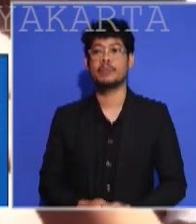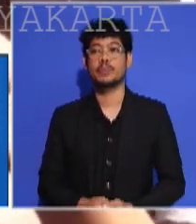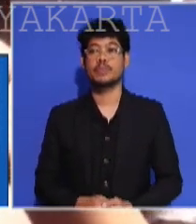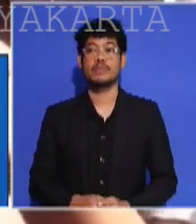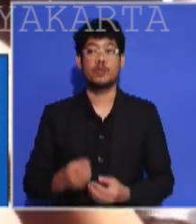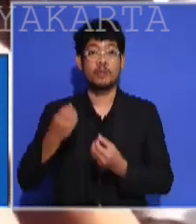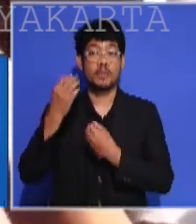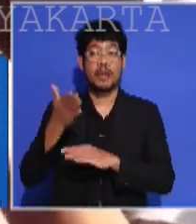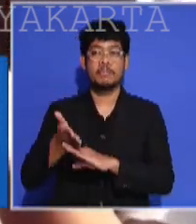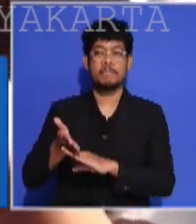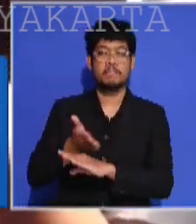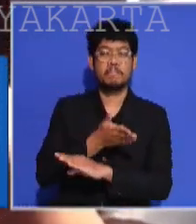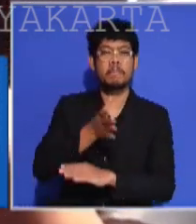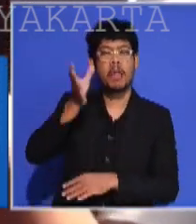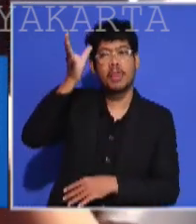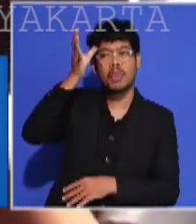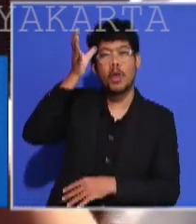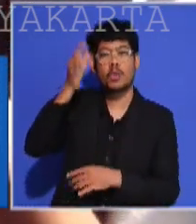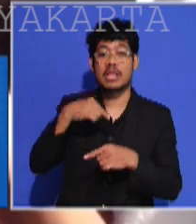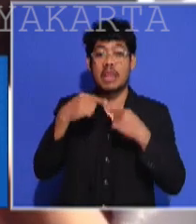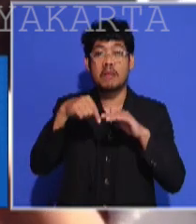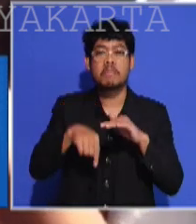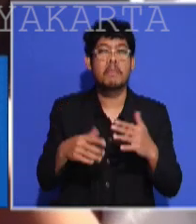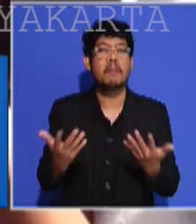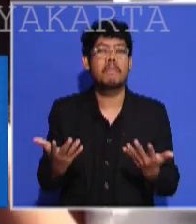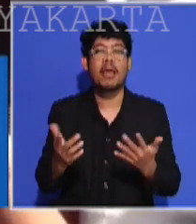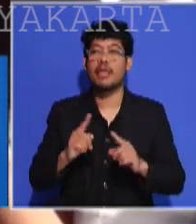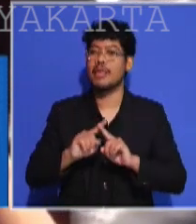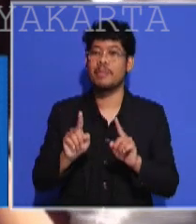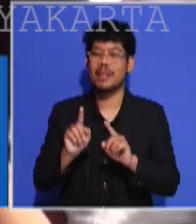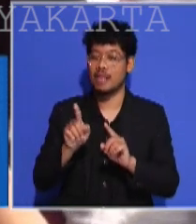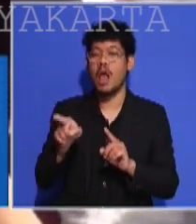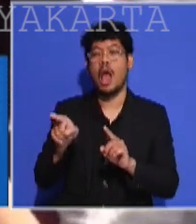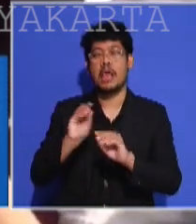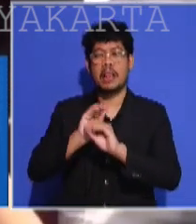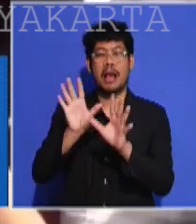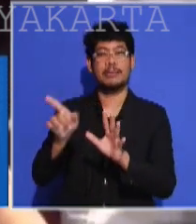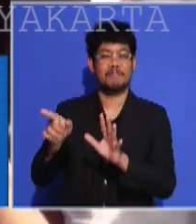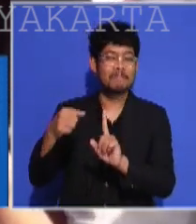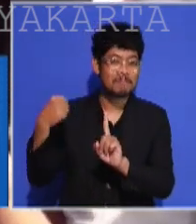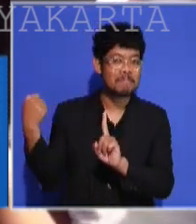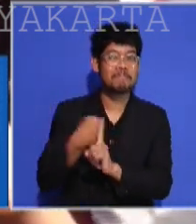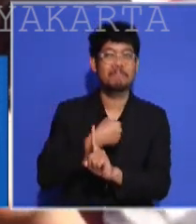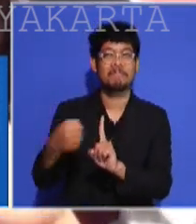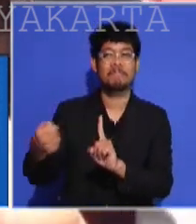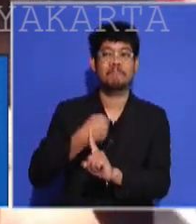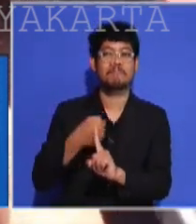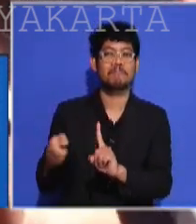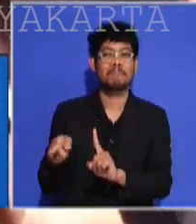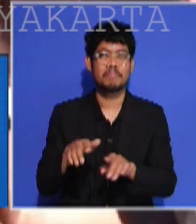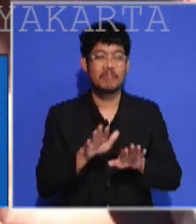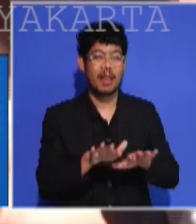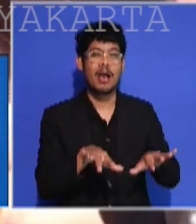belum bisa menjelaskan detail yang jelas ada peristiwa penganiayaan yang diduga seperti biasa tawuran tawuran ya pelajar